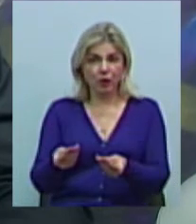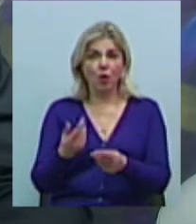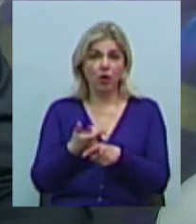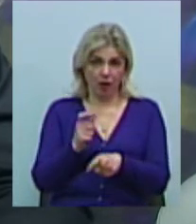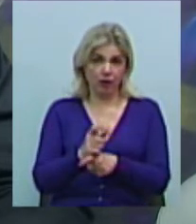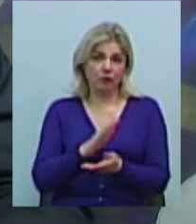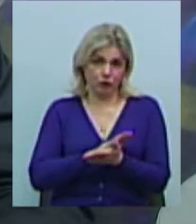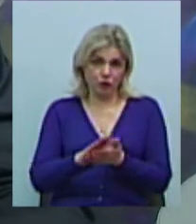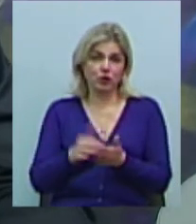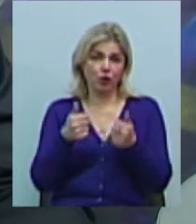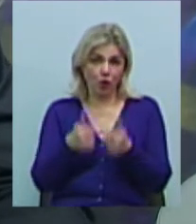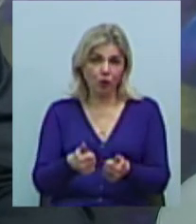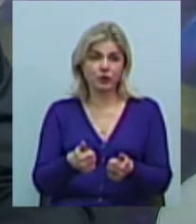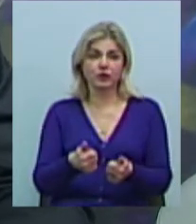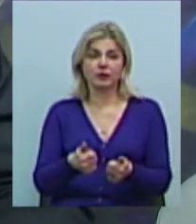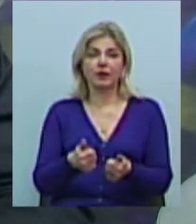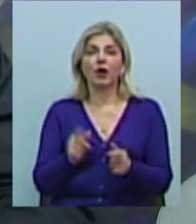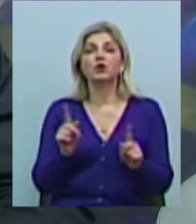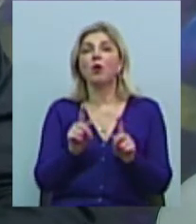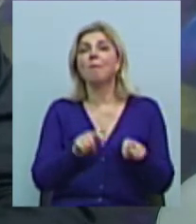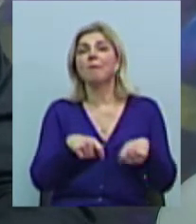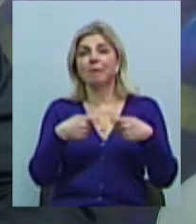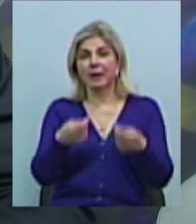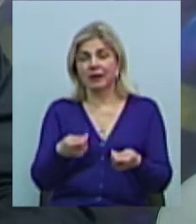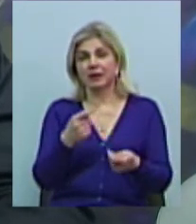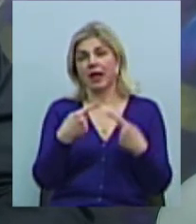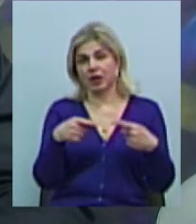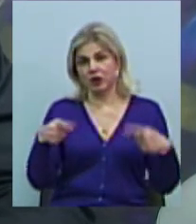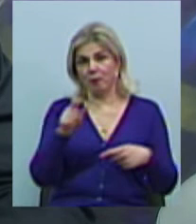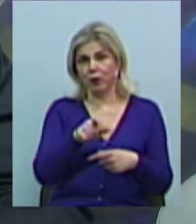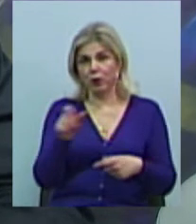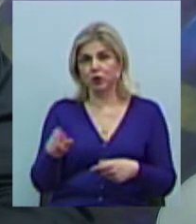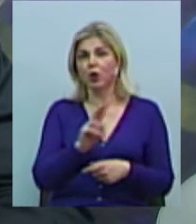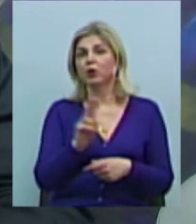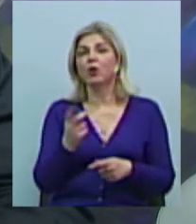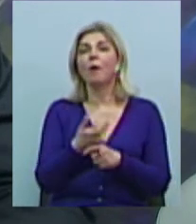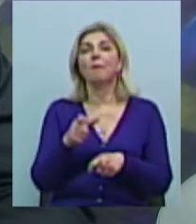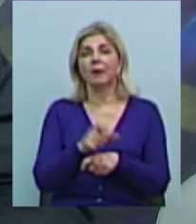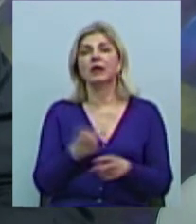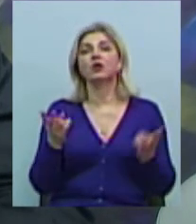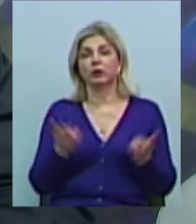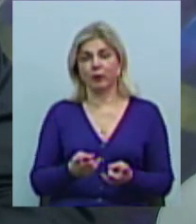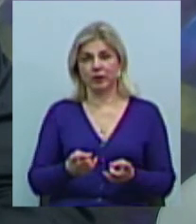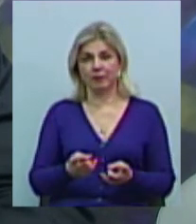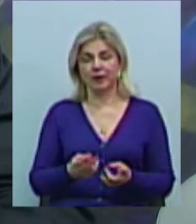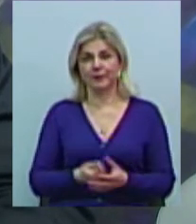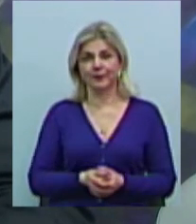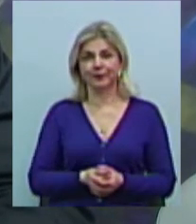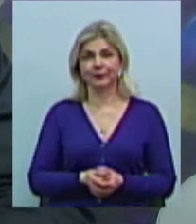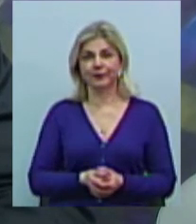і щоб передати іншим особам, кому більш вони потрібні,